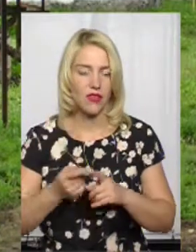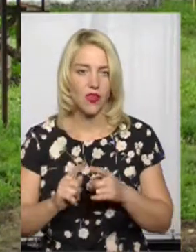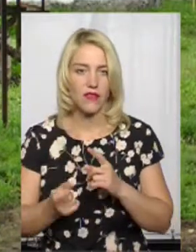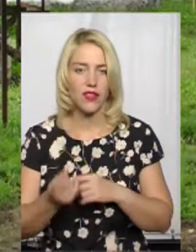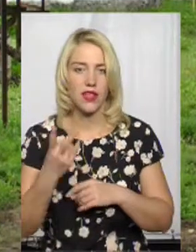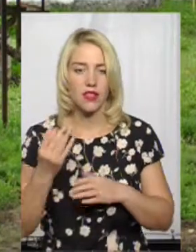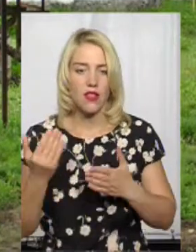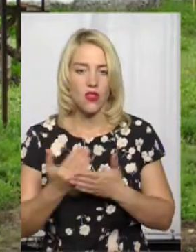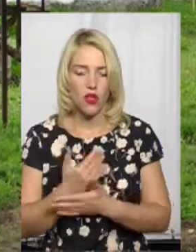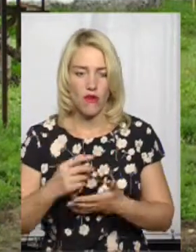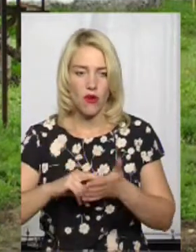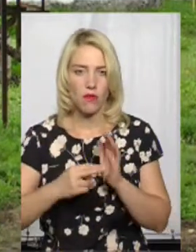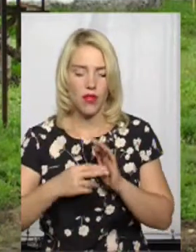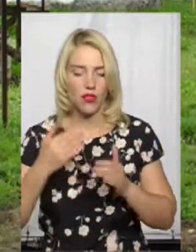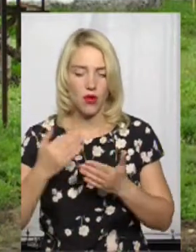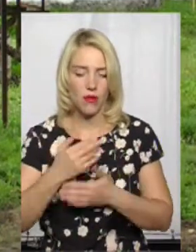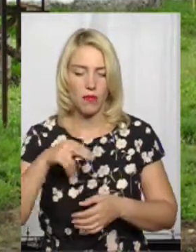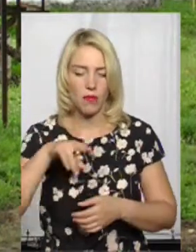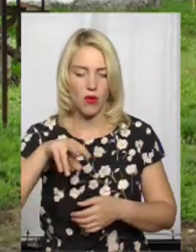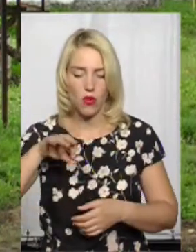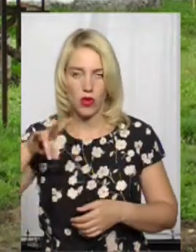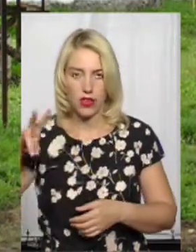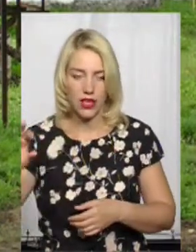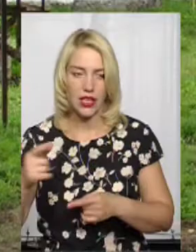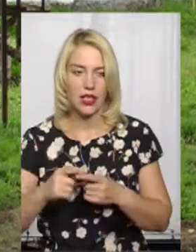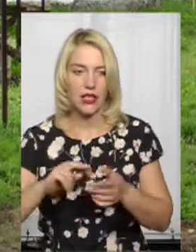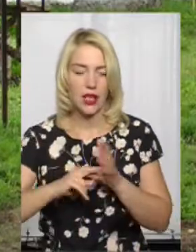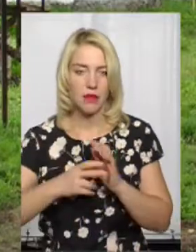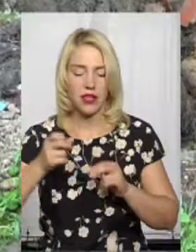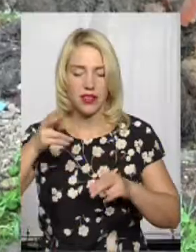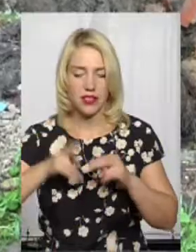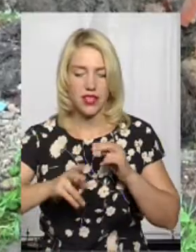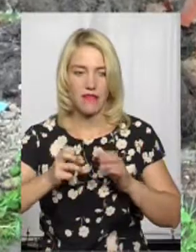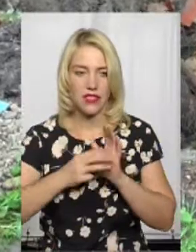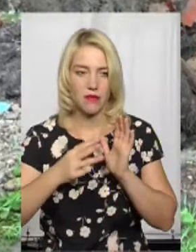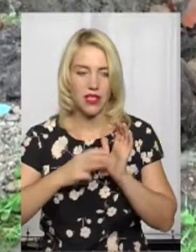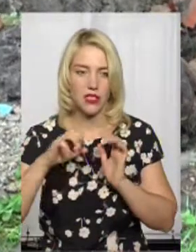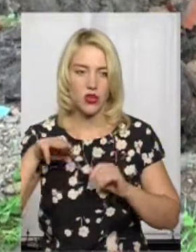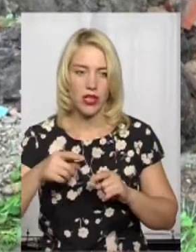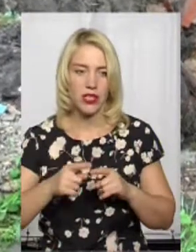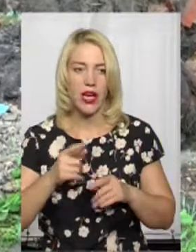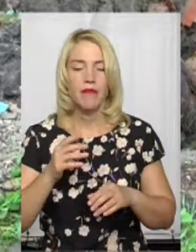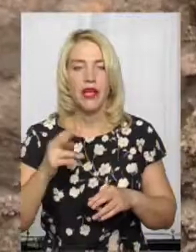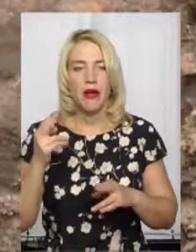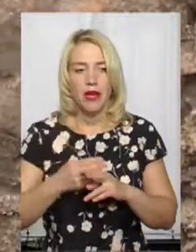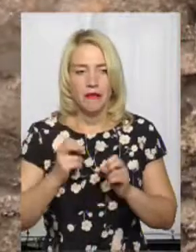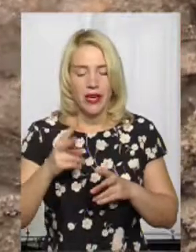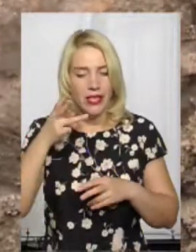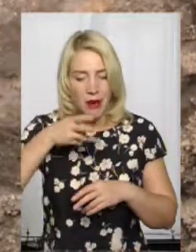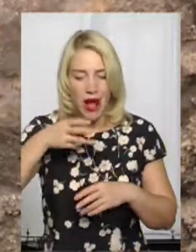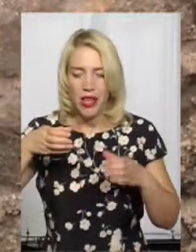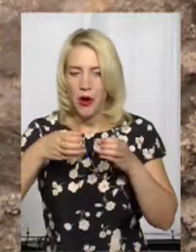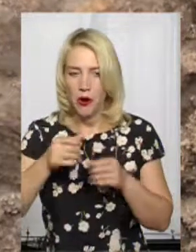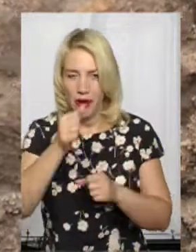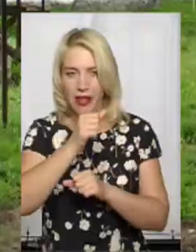званому новому плані міста Полонне і на плані кінця 18 століття. У цілях безпеки знімальній групі не дозволили спуститися